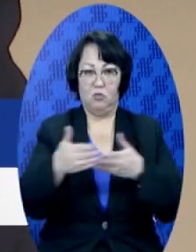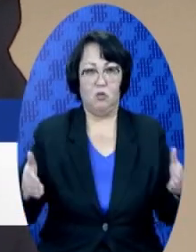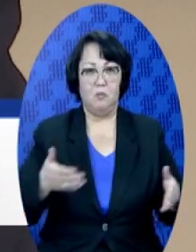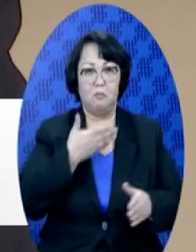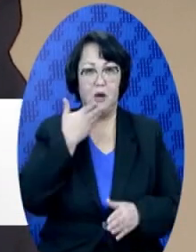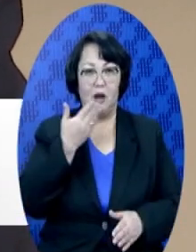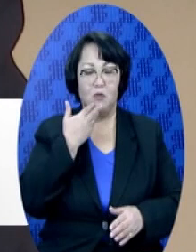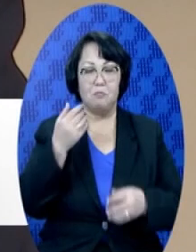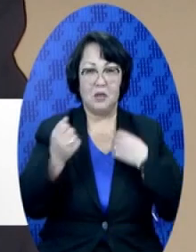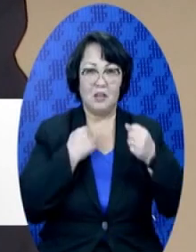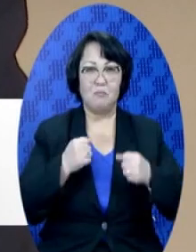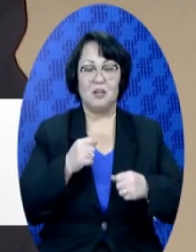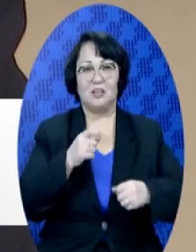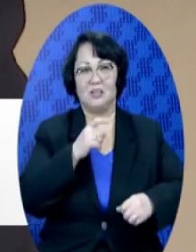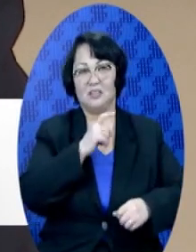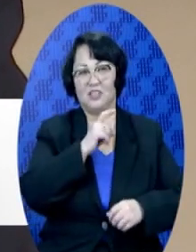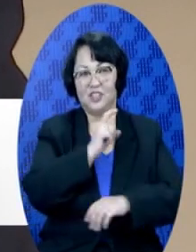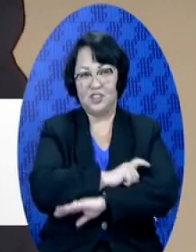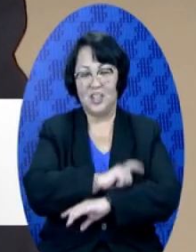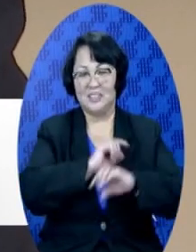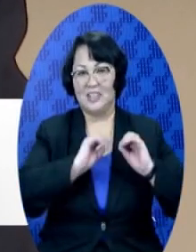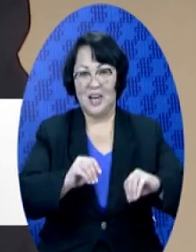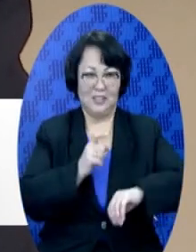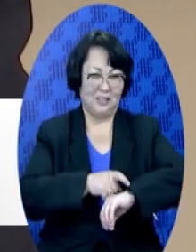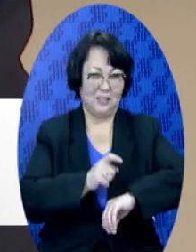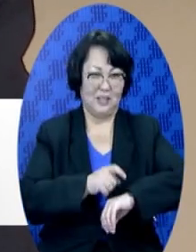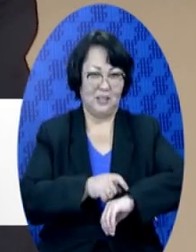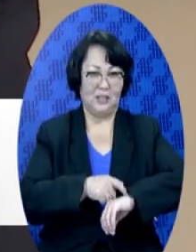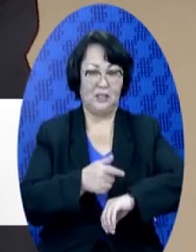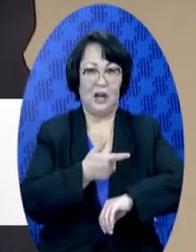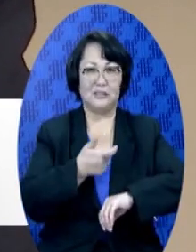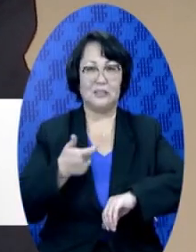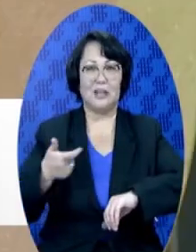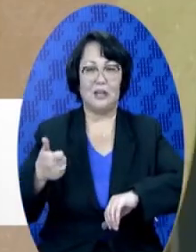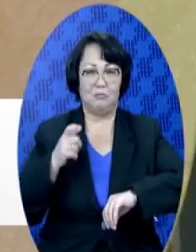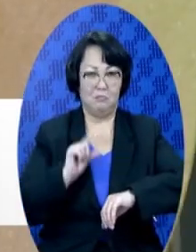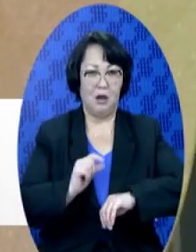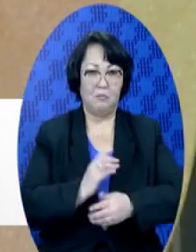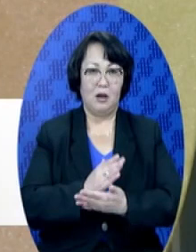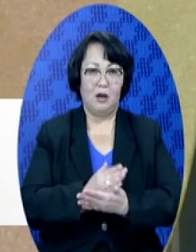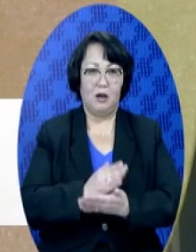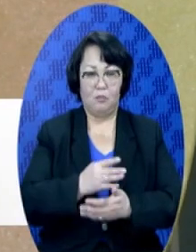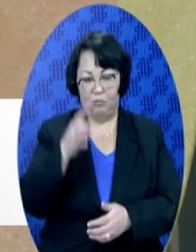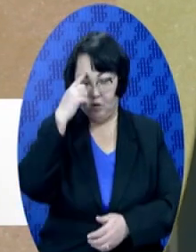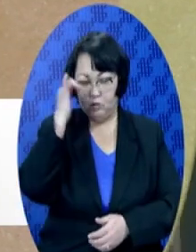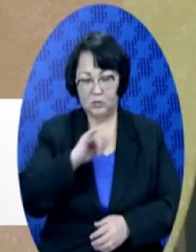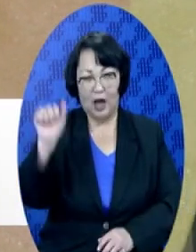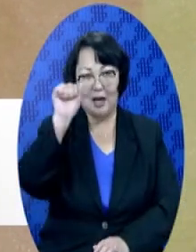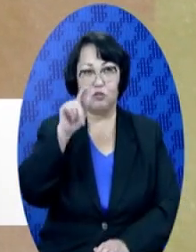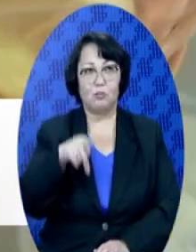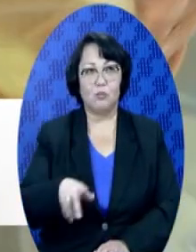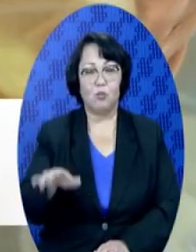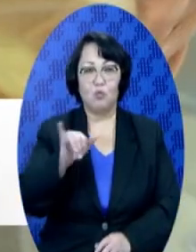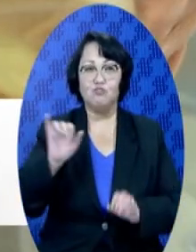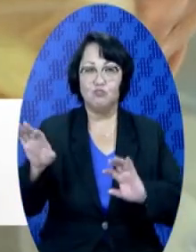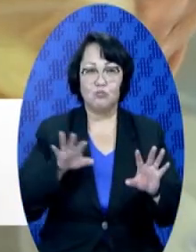тэгээ биеийн тамирын хичээлийн одоо бас орж байгаа цаг нь багассан байна уу та гэж харж байна. Манай орны хувьд Аз номхон далайн орнуудаас